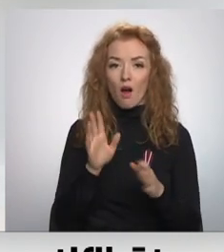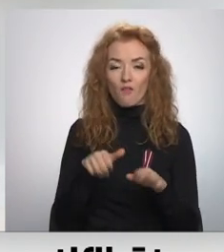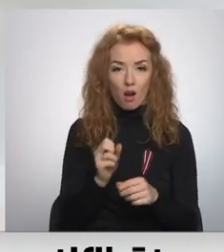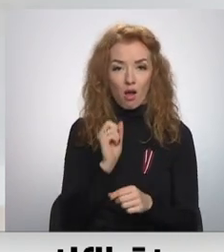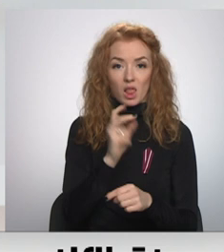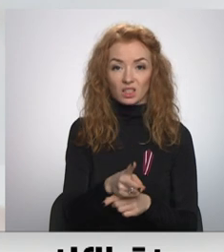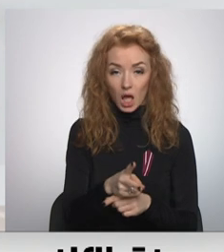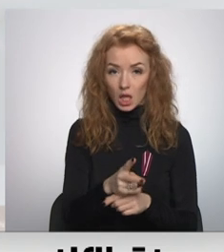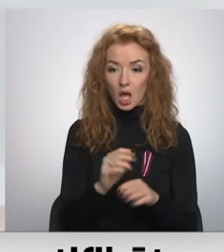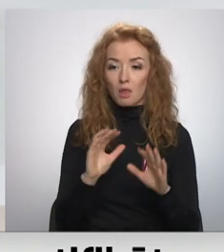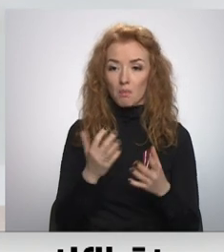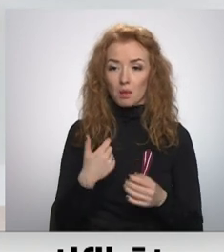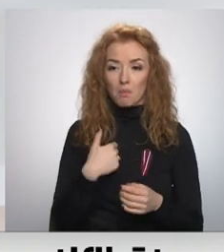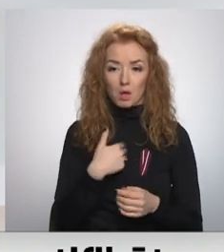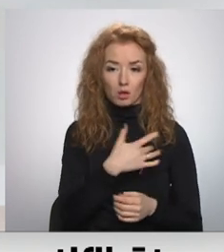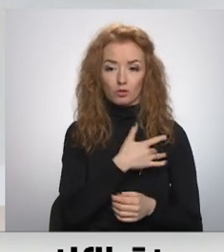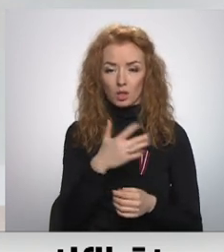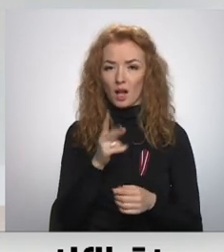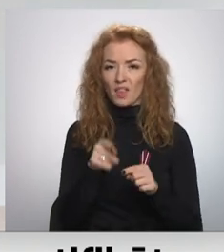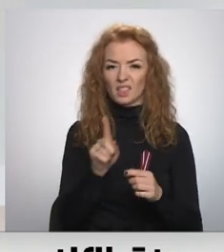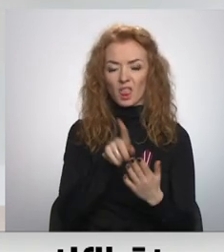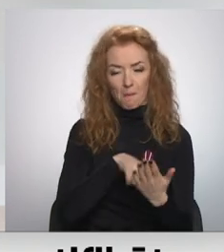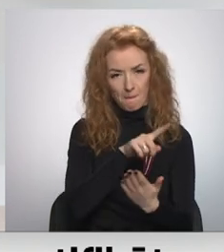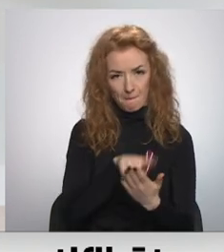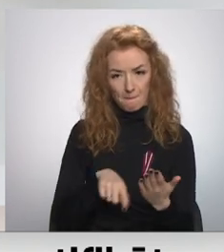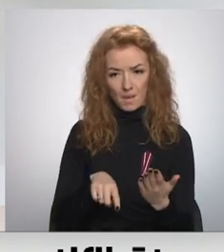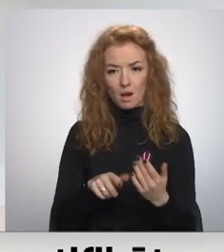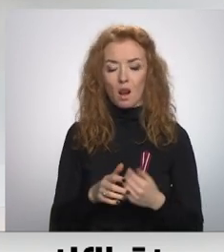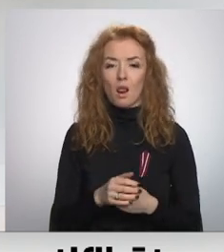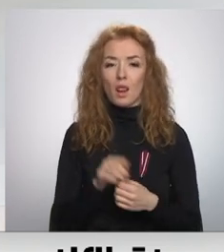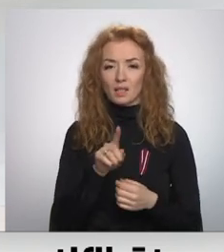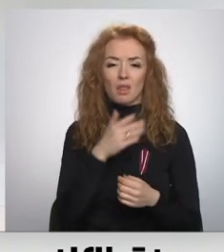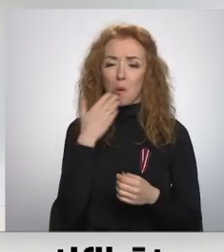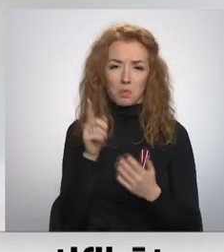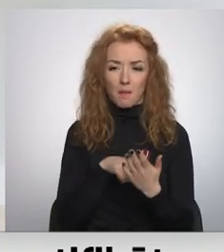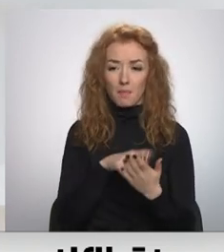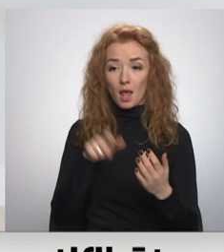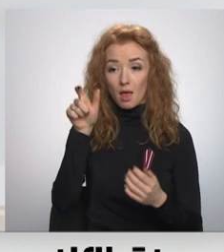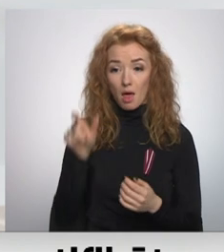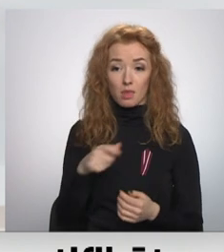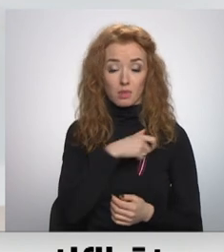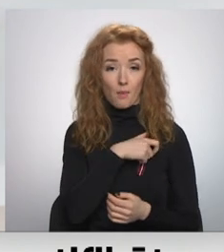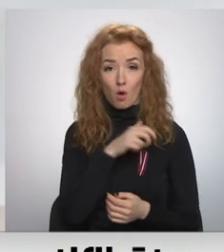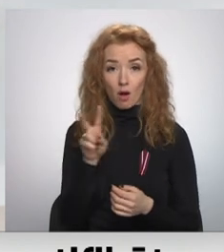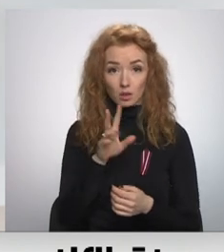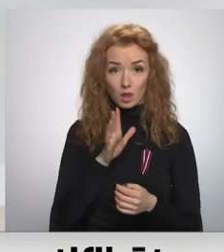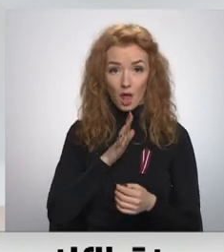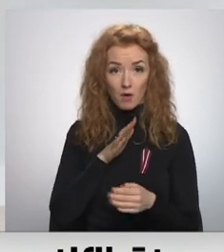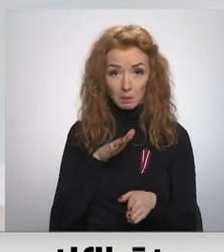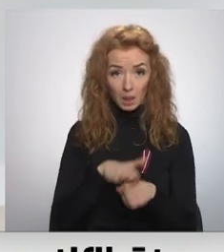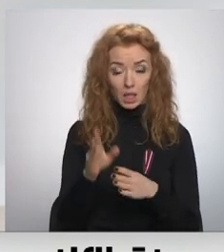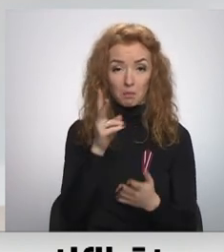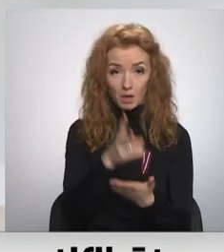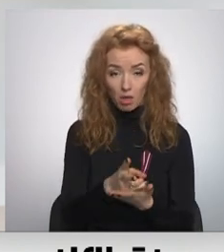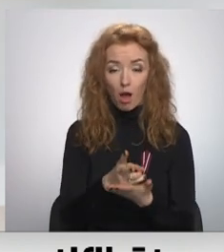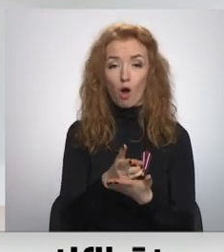atstādināt, bet man liekas, ka personīgi man liekas, ka tas nebūtu nepareizi, ja deputāts, kurš nevar pildīt savus